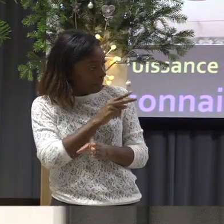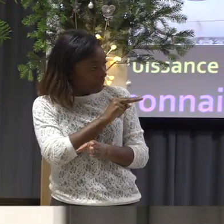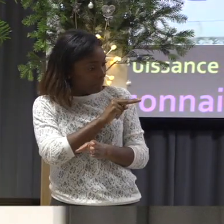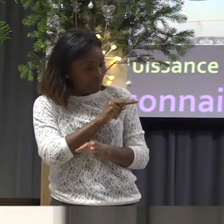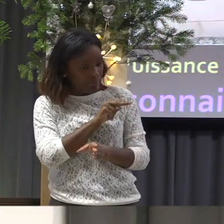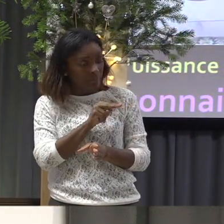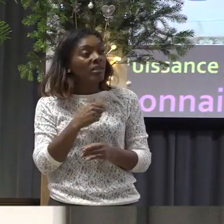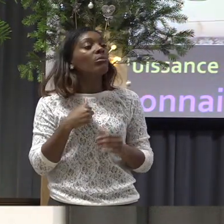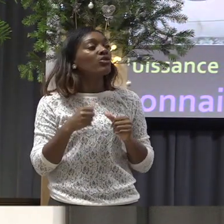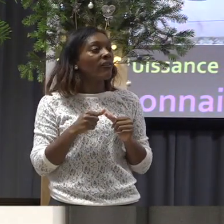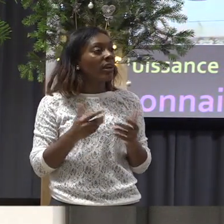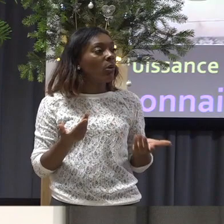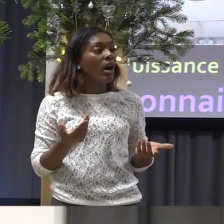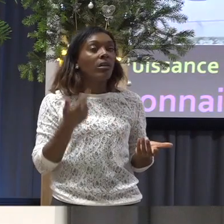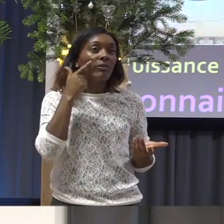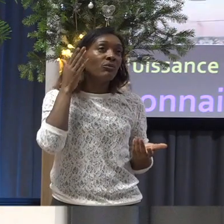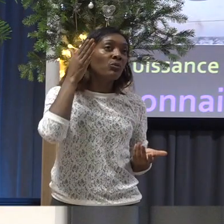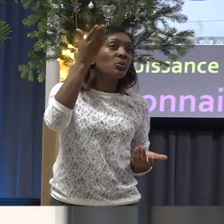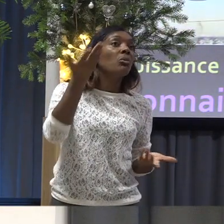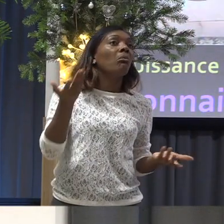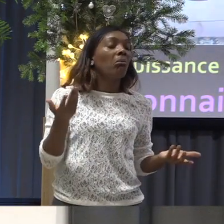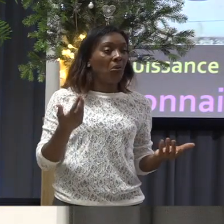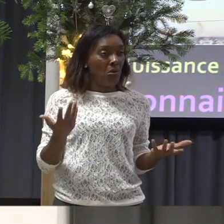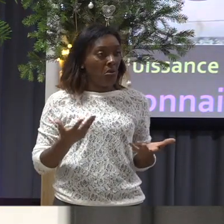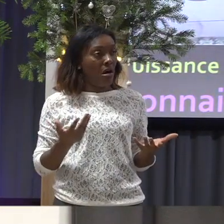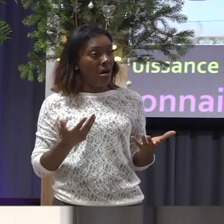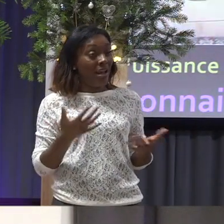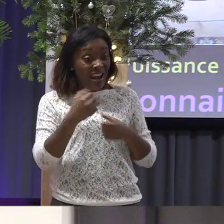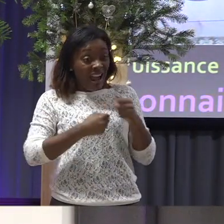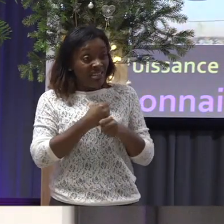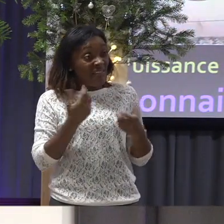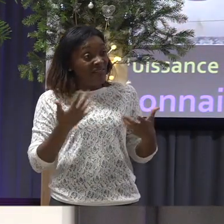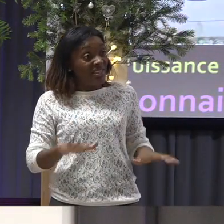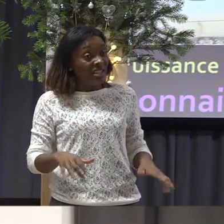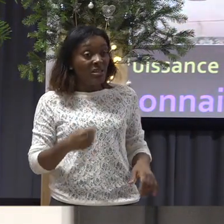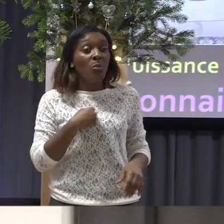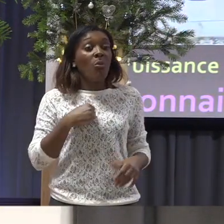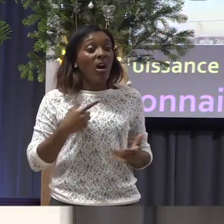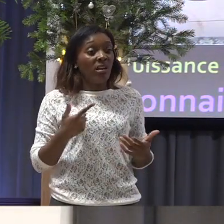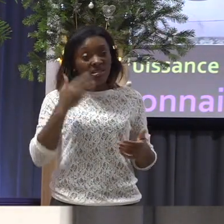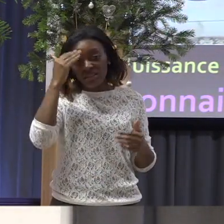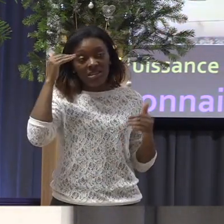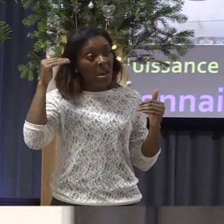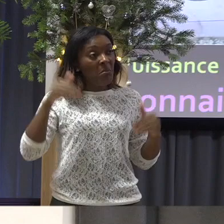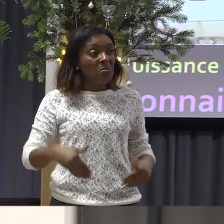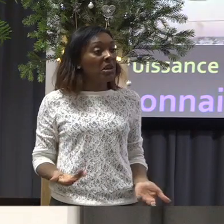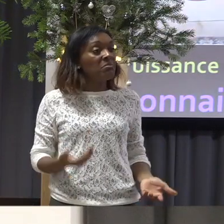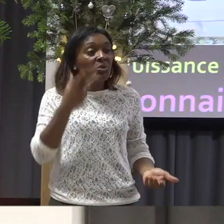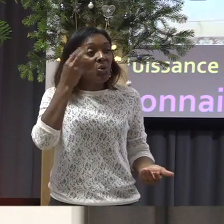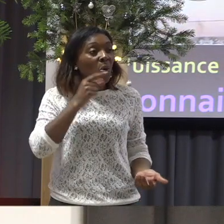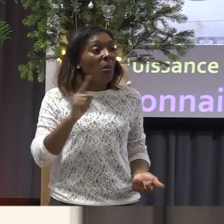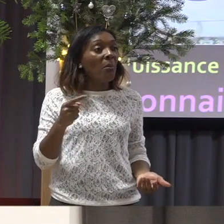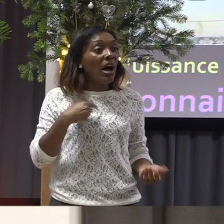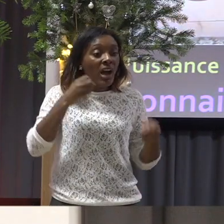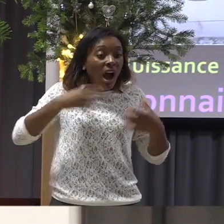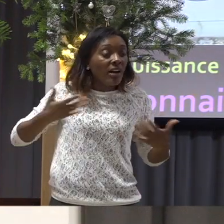avec moi? Qu'est-ce que je deviendrai? Seigneur, l'année se termine, je suis dans un monde de déprime où je ne comprends pas ce qui